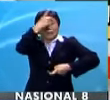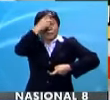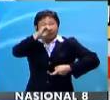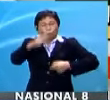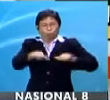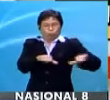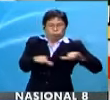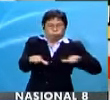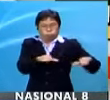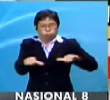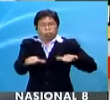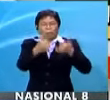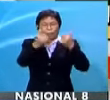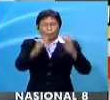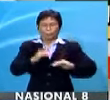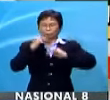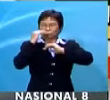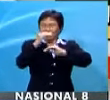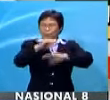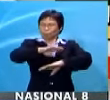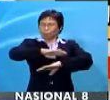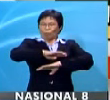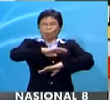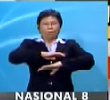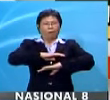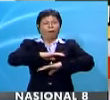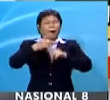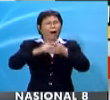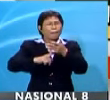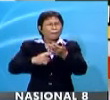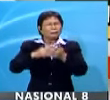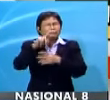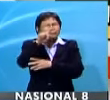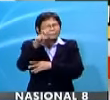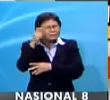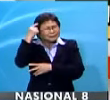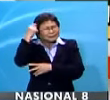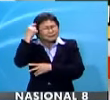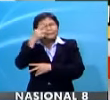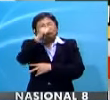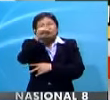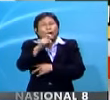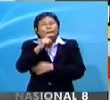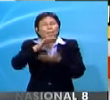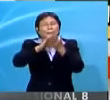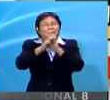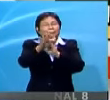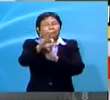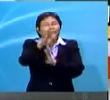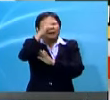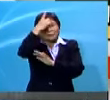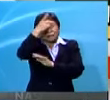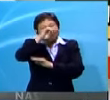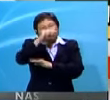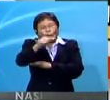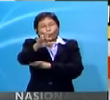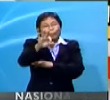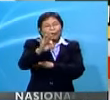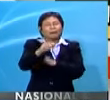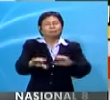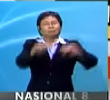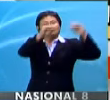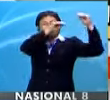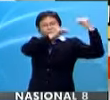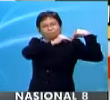kecergasan para pemain berada pada tahap yang memuaskan namun apa yang menjadi persoalan Siapakah yang menjadi pilihan on Kim Sui bagi menggalas